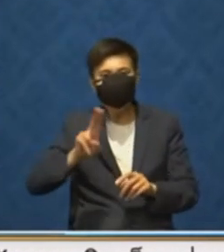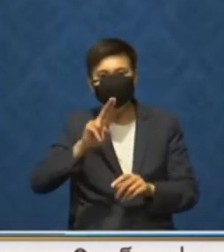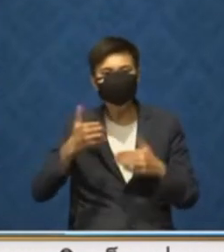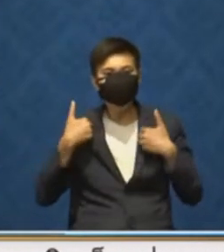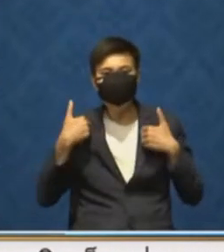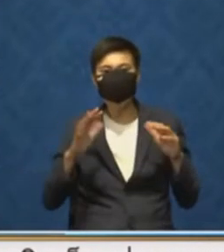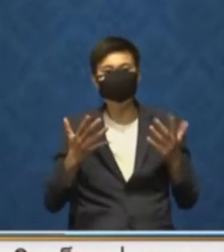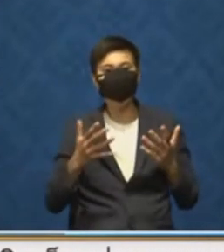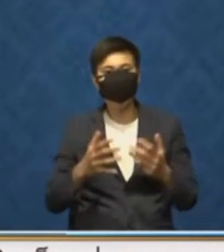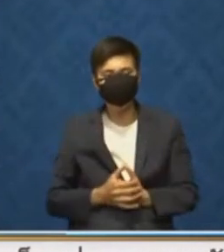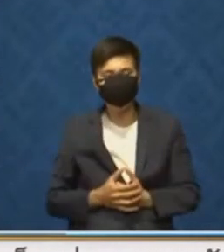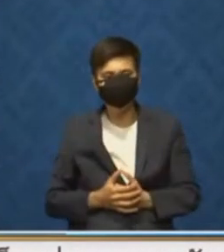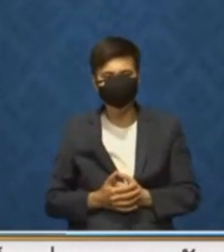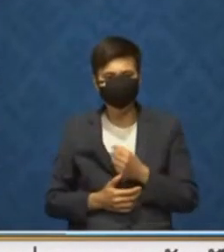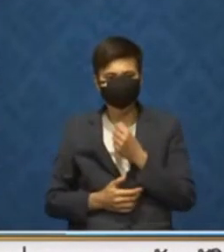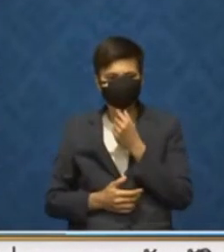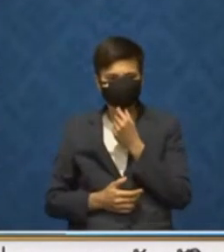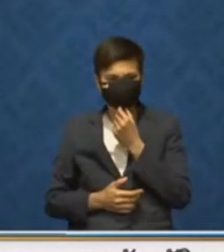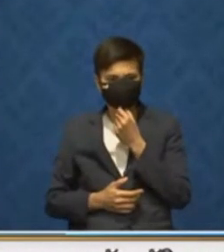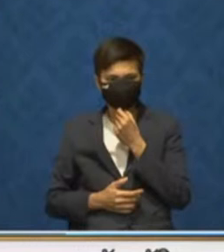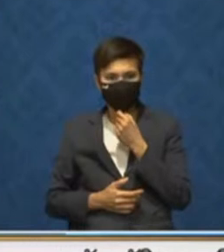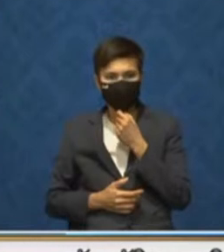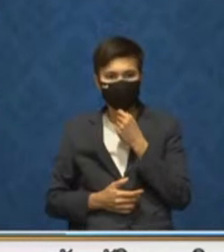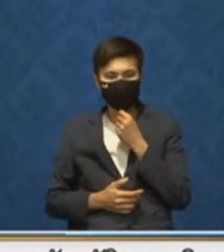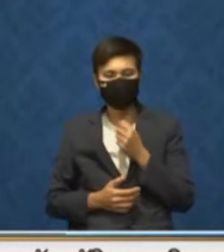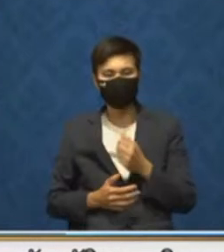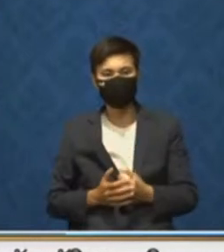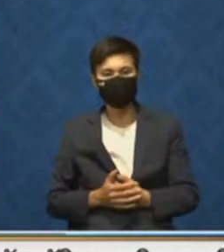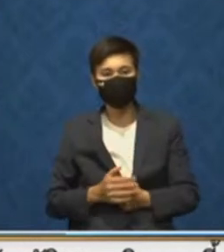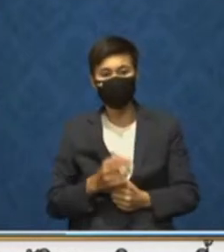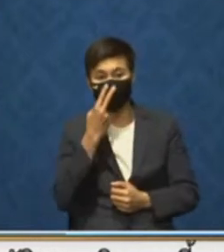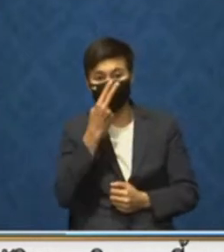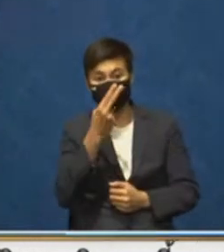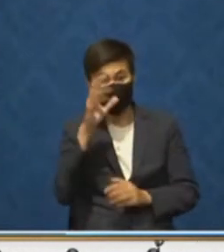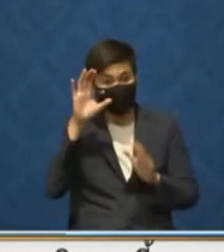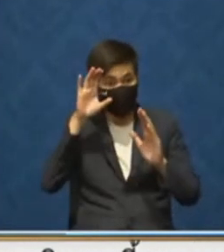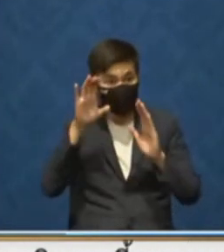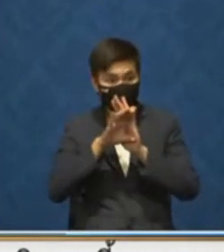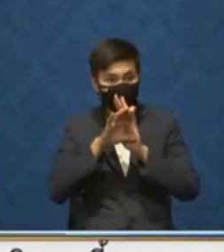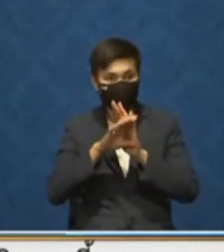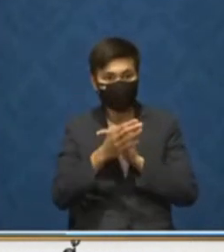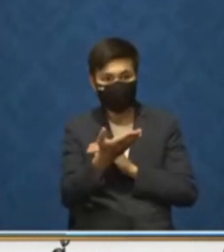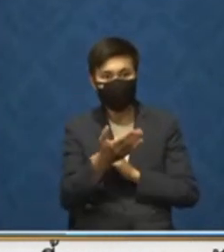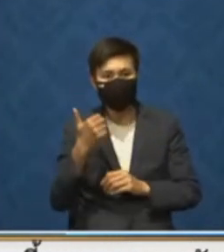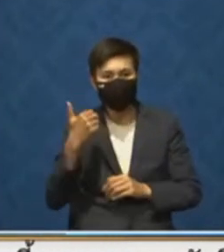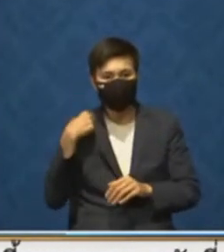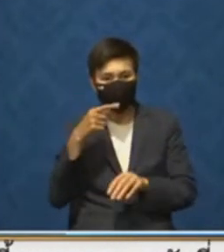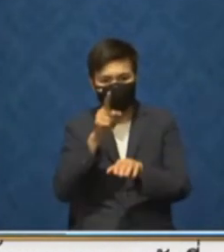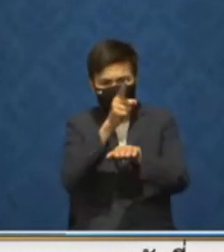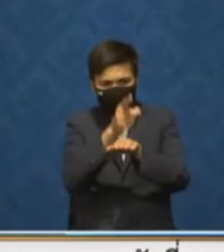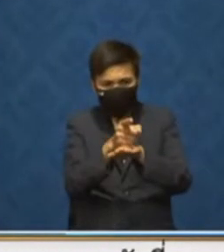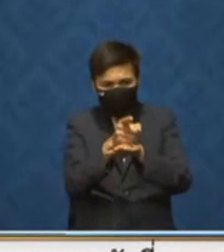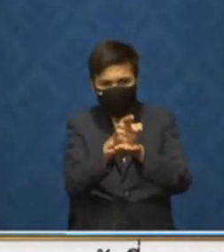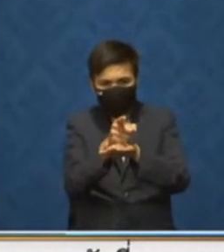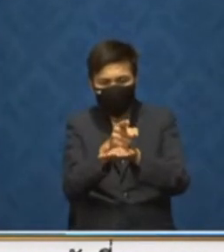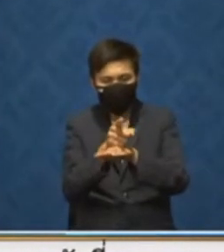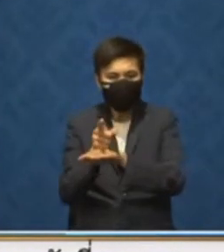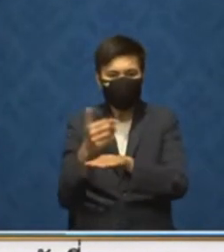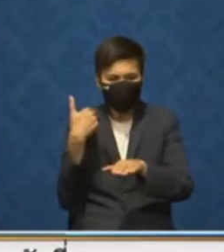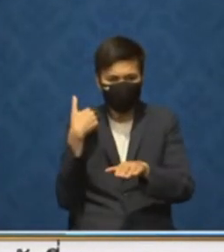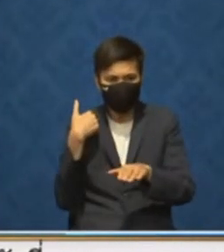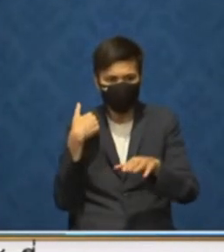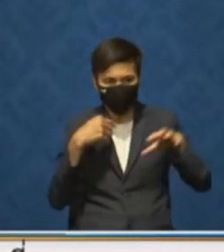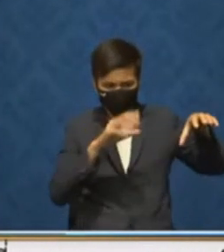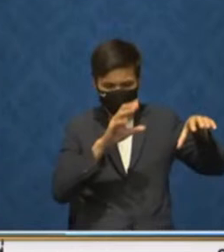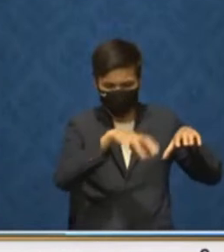ไม่ใช้ในภาพที่ก็มีรถถังนี้เยอะแยะนะครับจอด